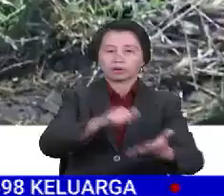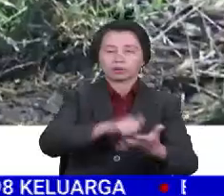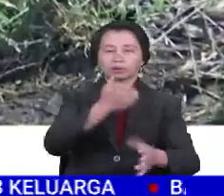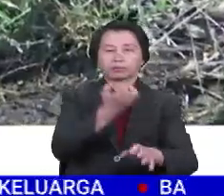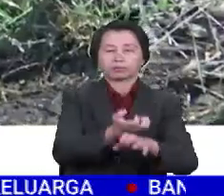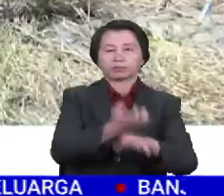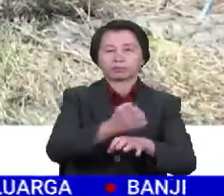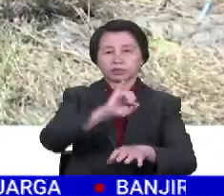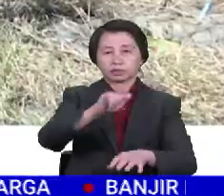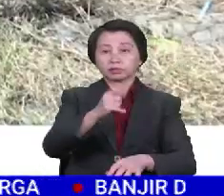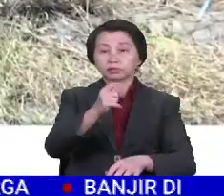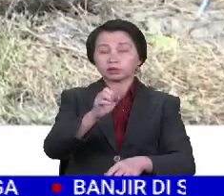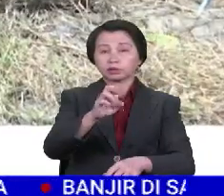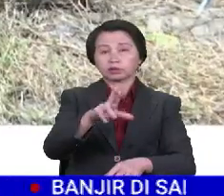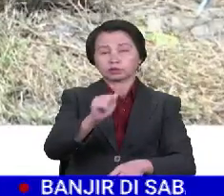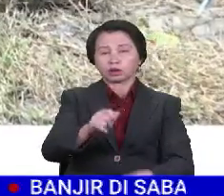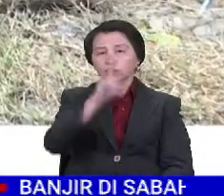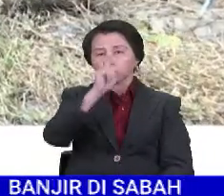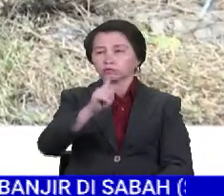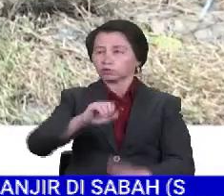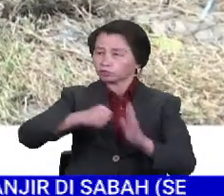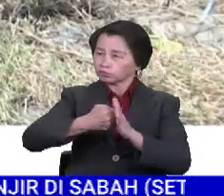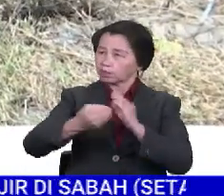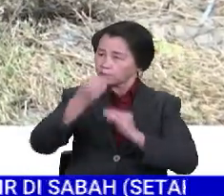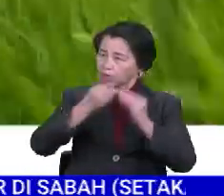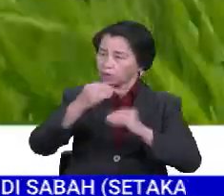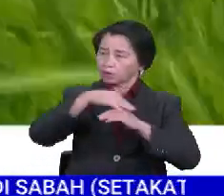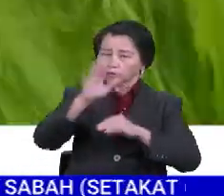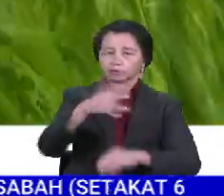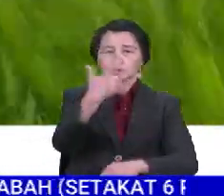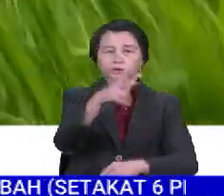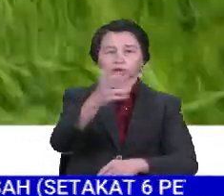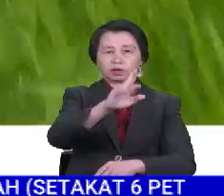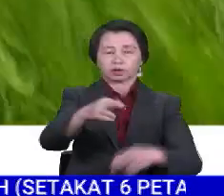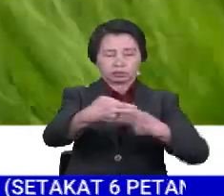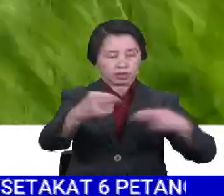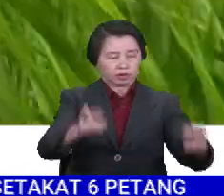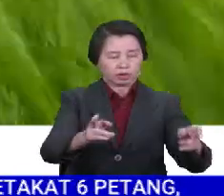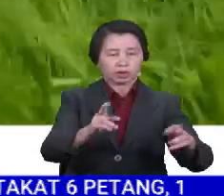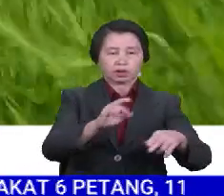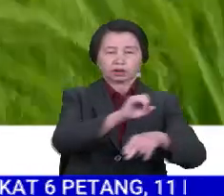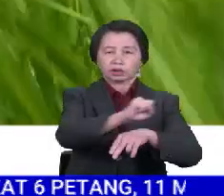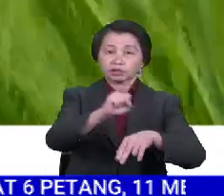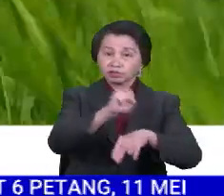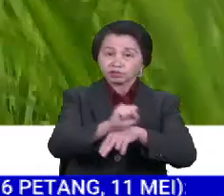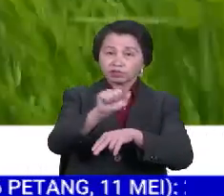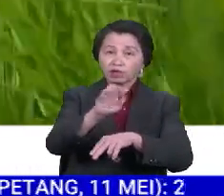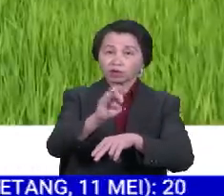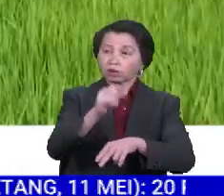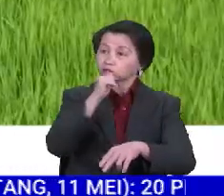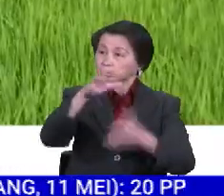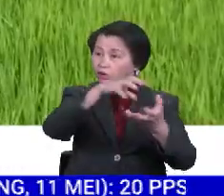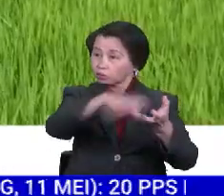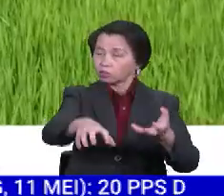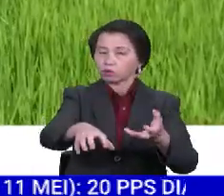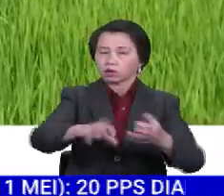Jitra. Tujuannya memastikan sumber bekalan air untuk lebih 13,000 hektar sawah tidak terjejas. Kelewatan